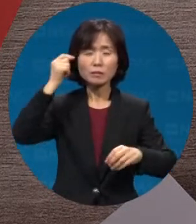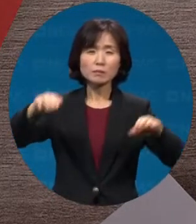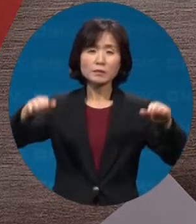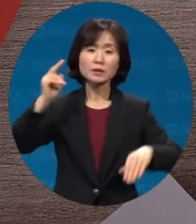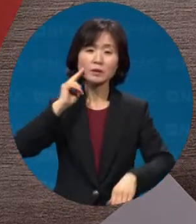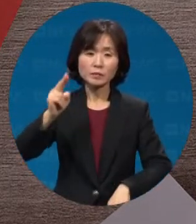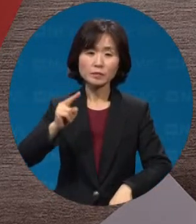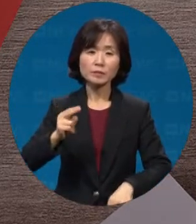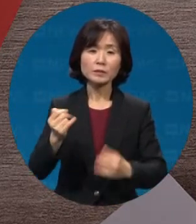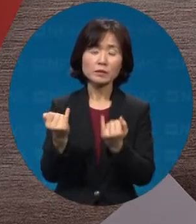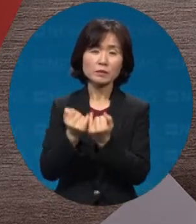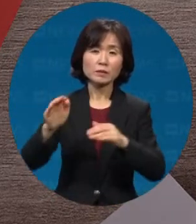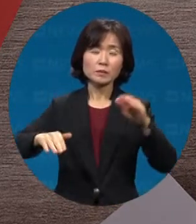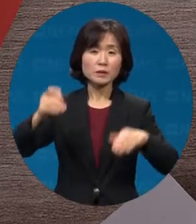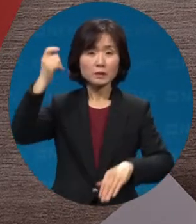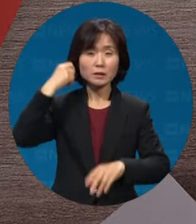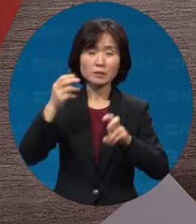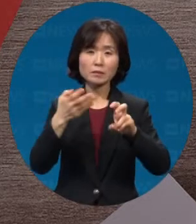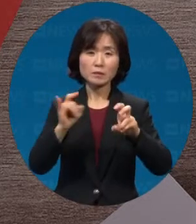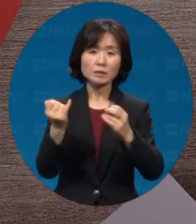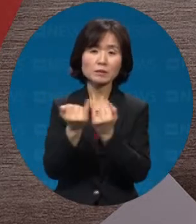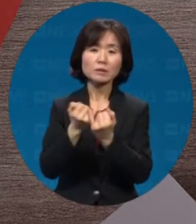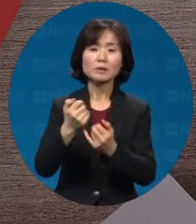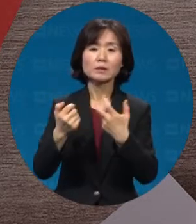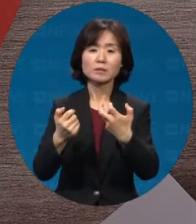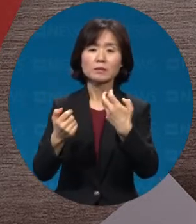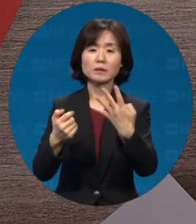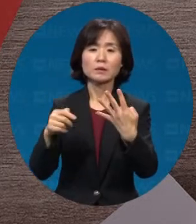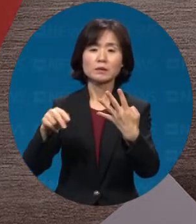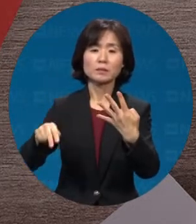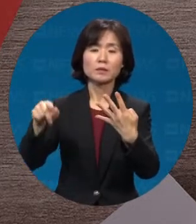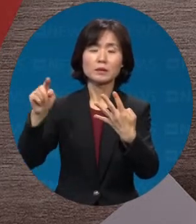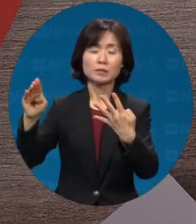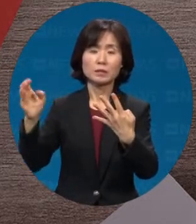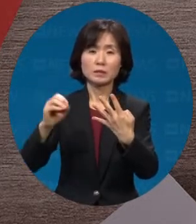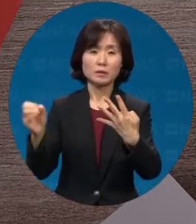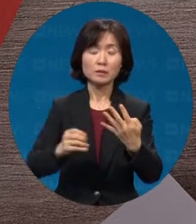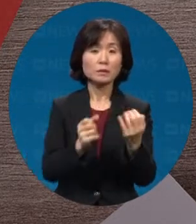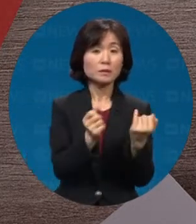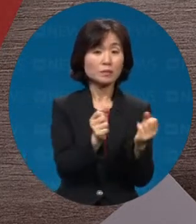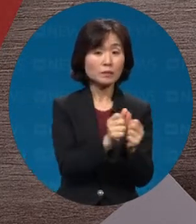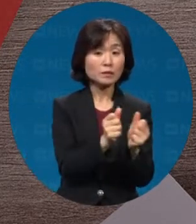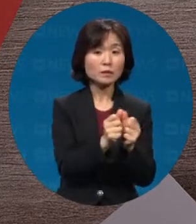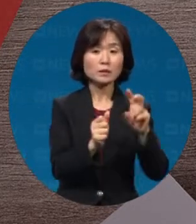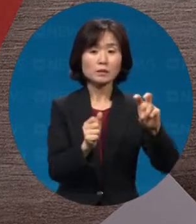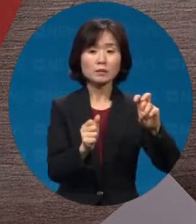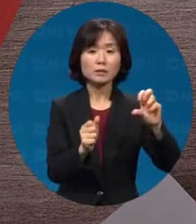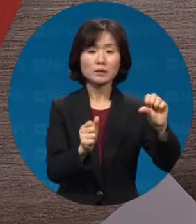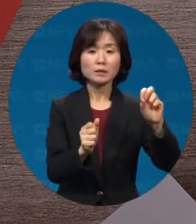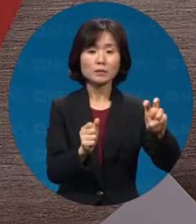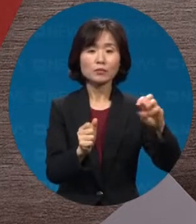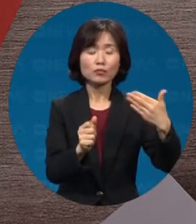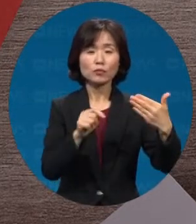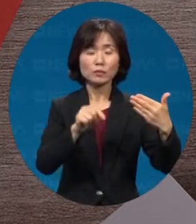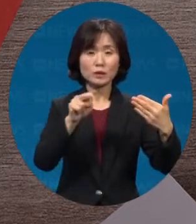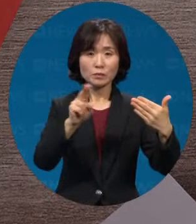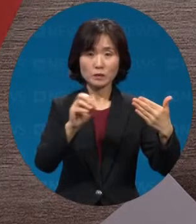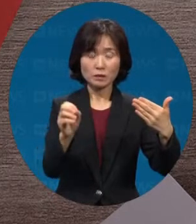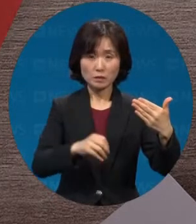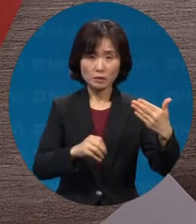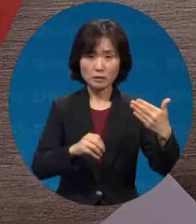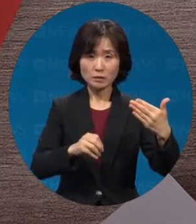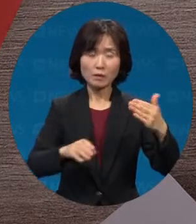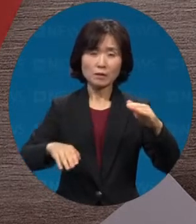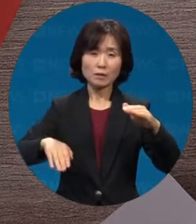느끼는 20대 여성은 73.4% 남성은 29.2% 로 전체 연령대 가운데 그 격차가 가장